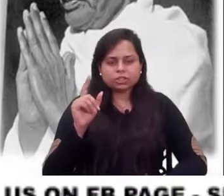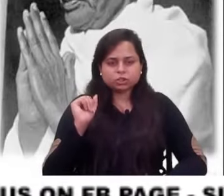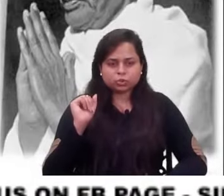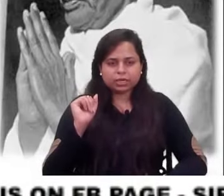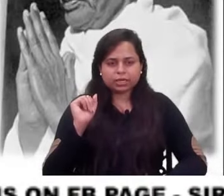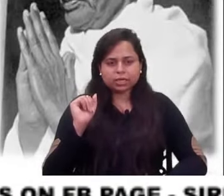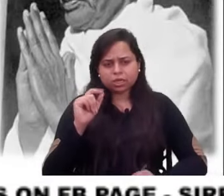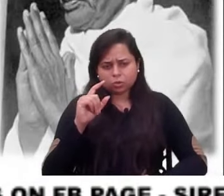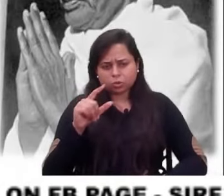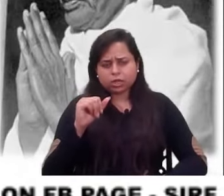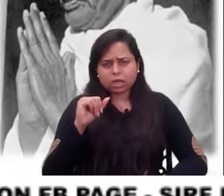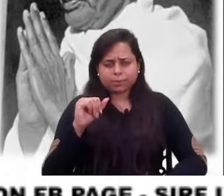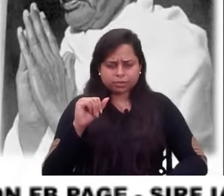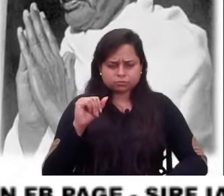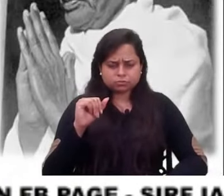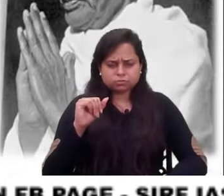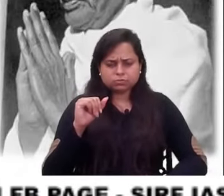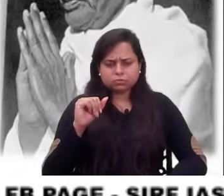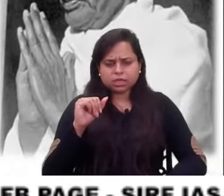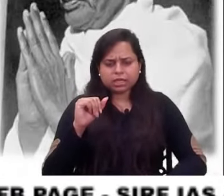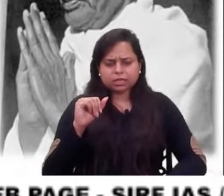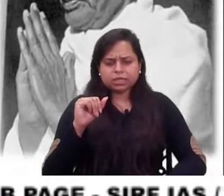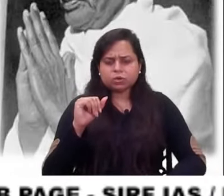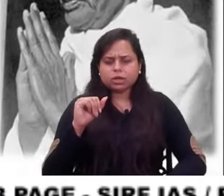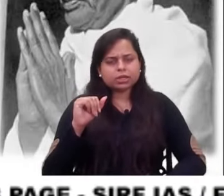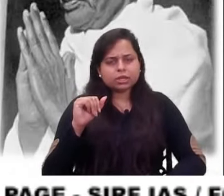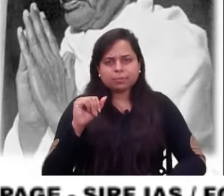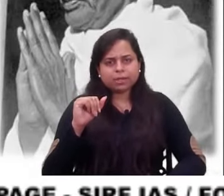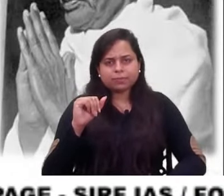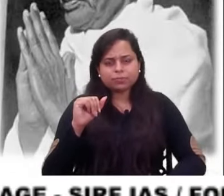स्टूडेंट हैं उनको यहां पर